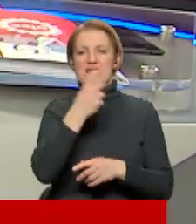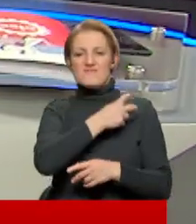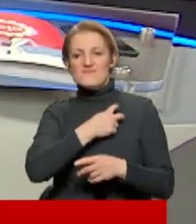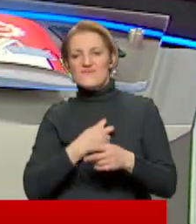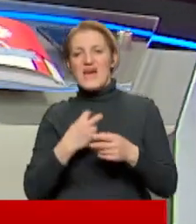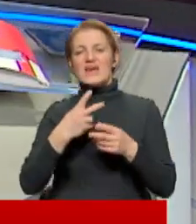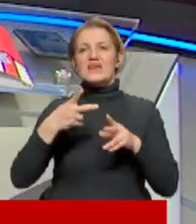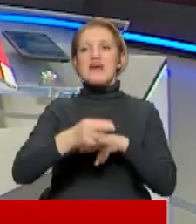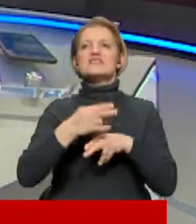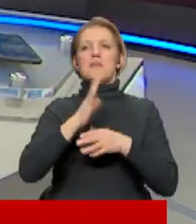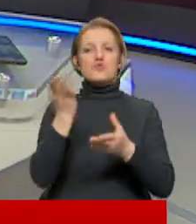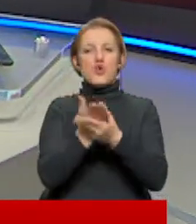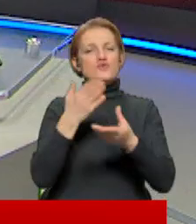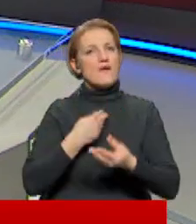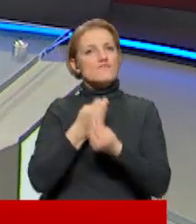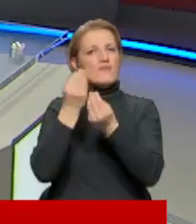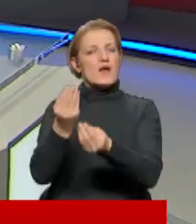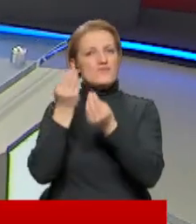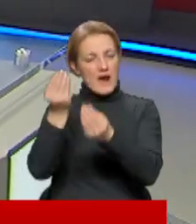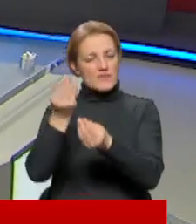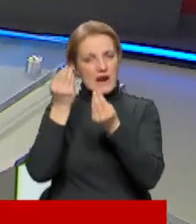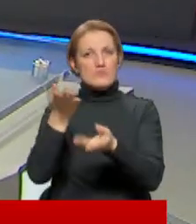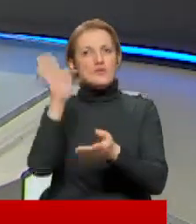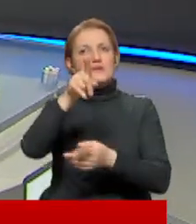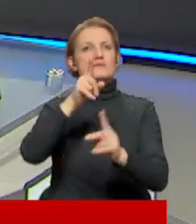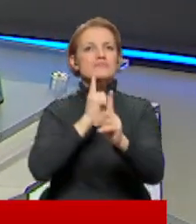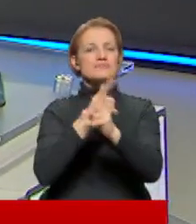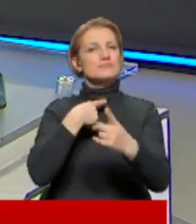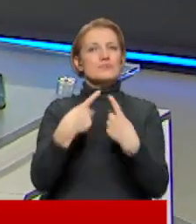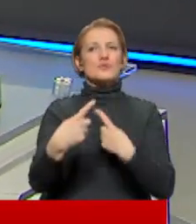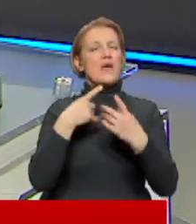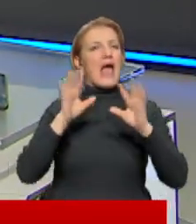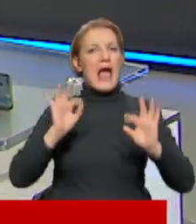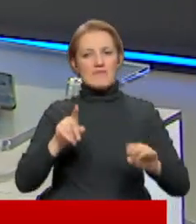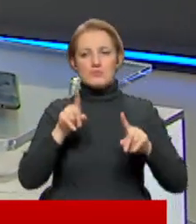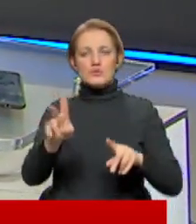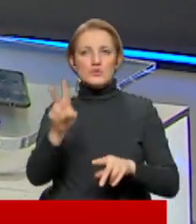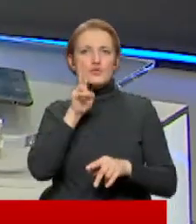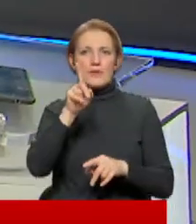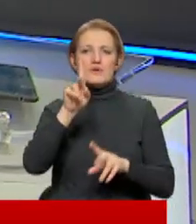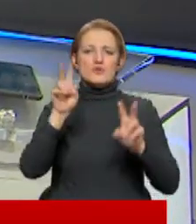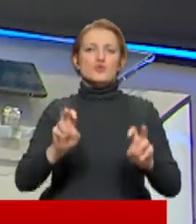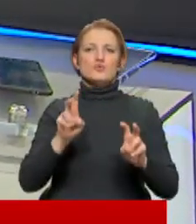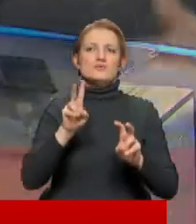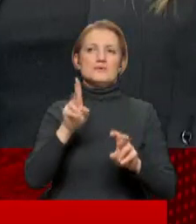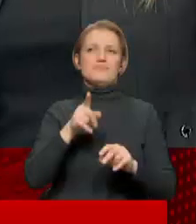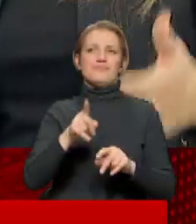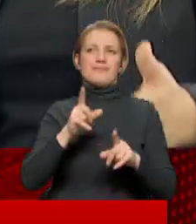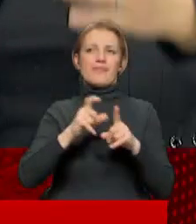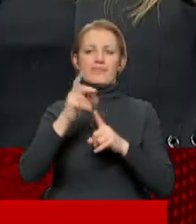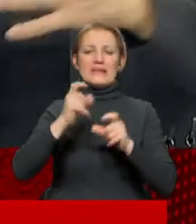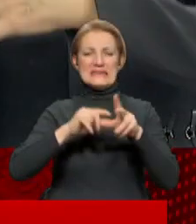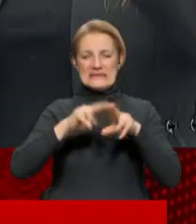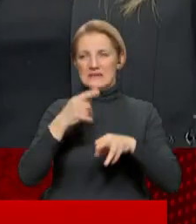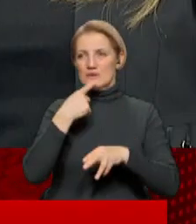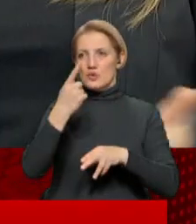bırakın diye dosyalar verdik iktidara, muhalefete. Sonra da sizinle konuşmuştuk. Evet, bu konuda sonunda bir adım atıldı. Diskin söyledikleri böyle bir süre